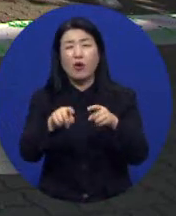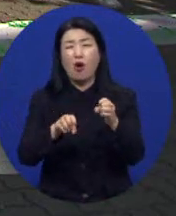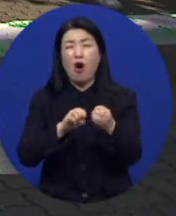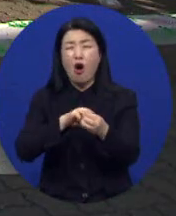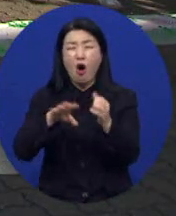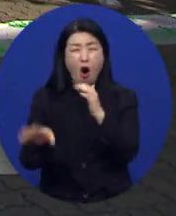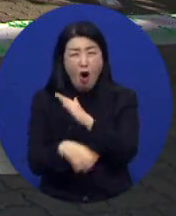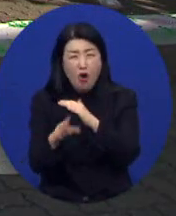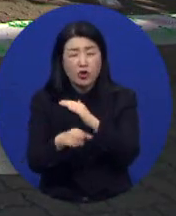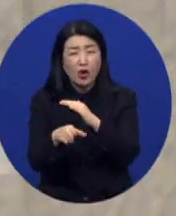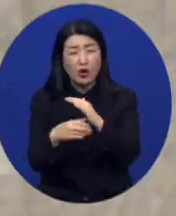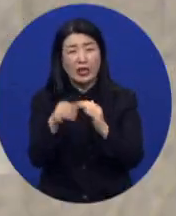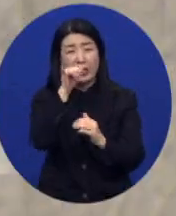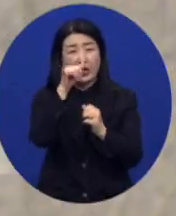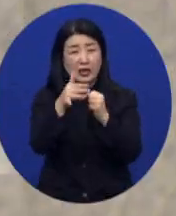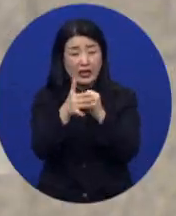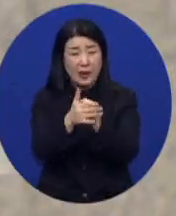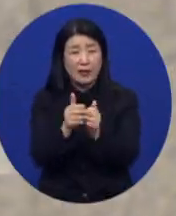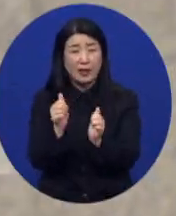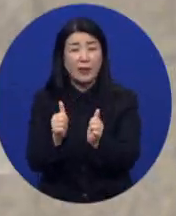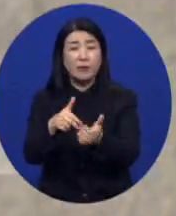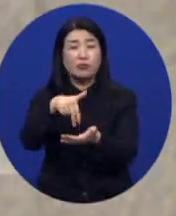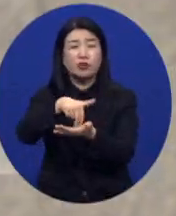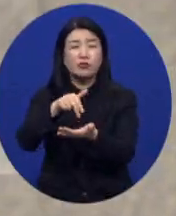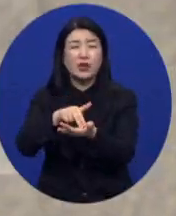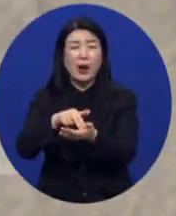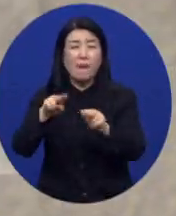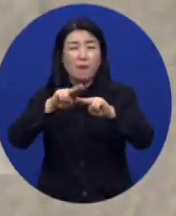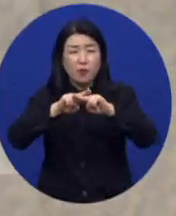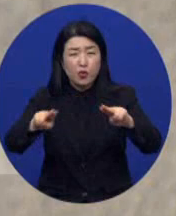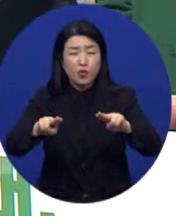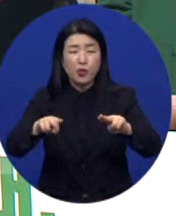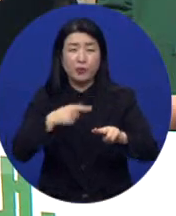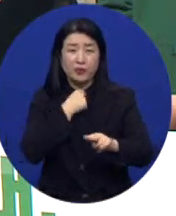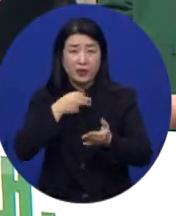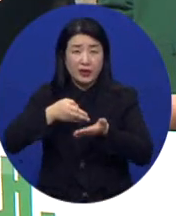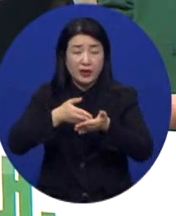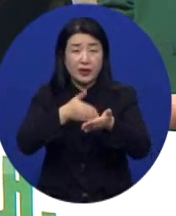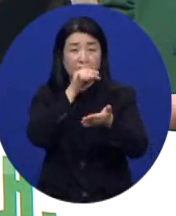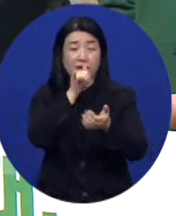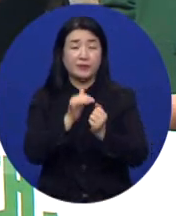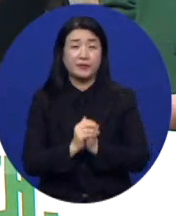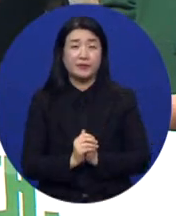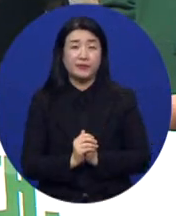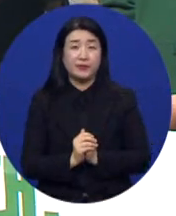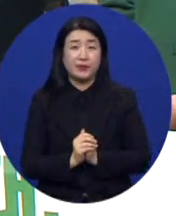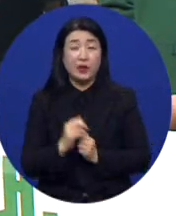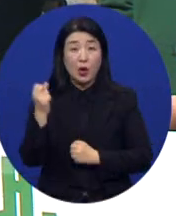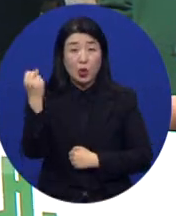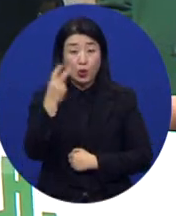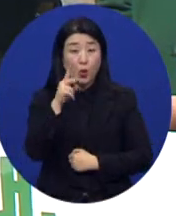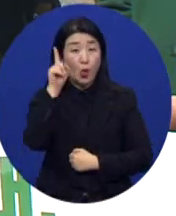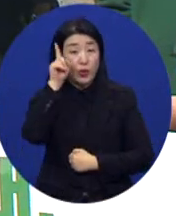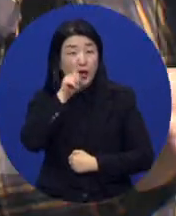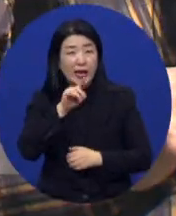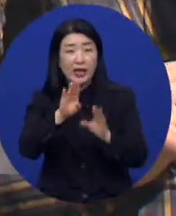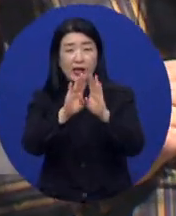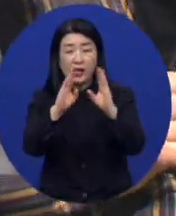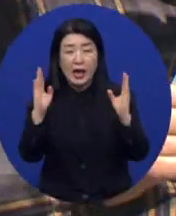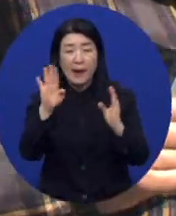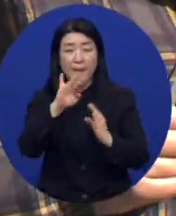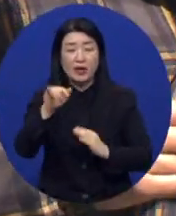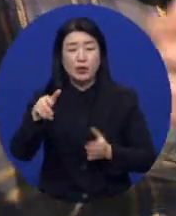엉터리로 이루어졌다며 재판부가 도로구역 결정을 무효화해야 한다고 주장했습니다 한편 내일 열리기로 했던